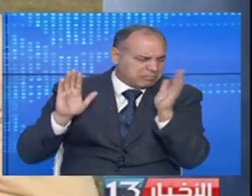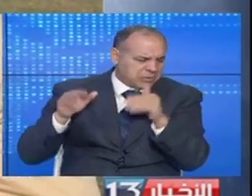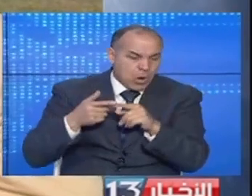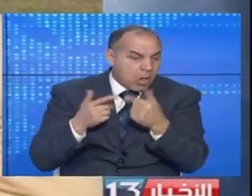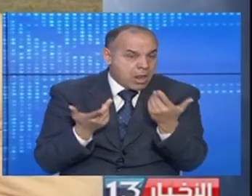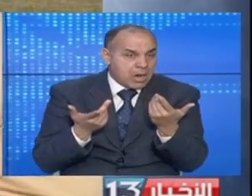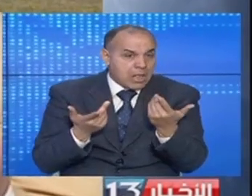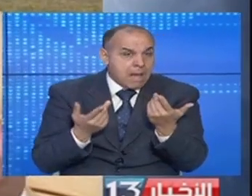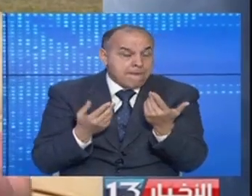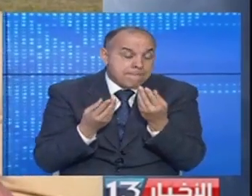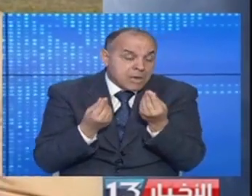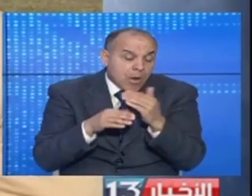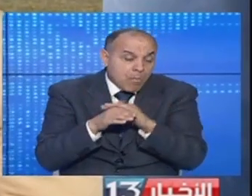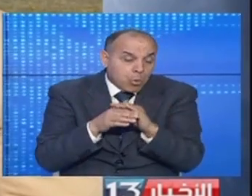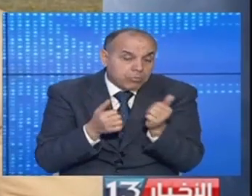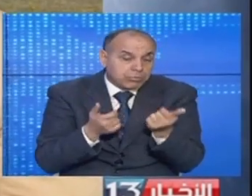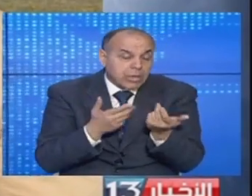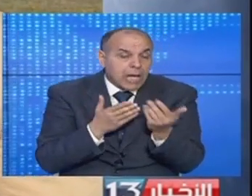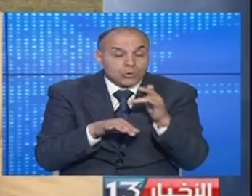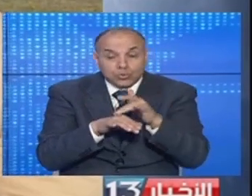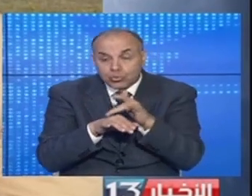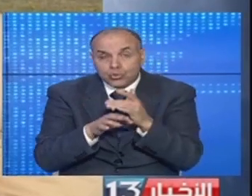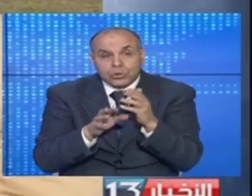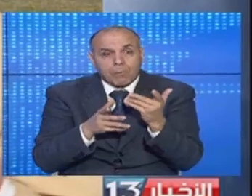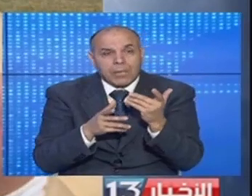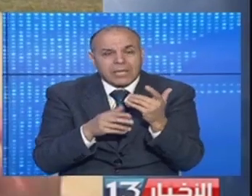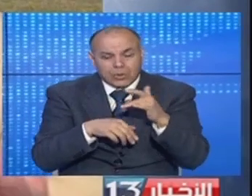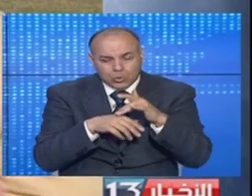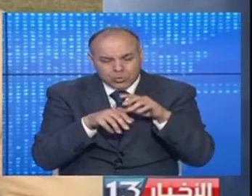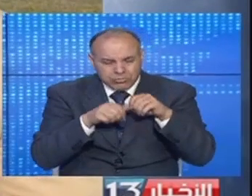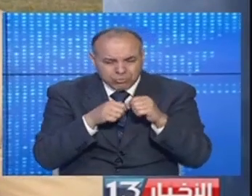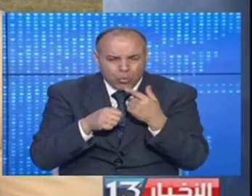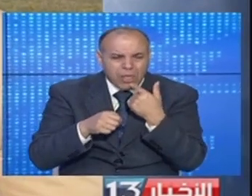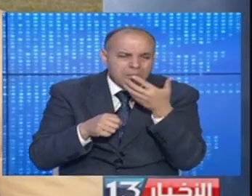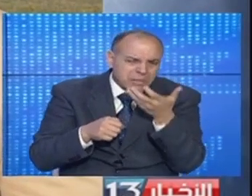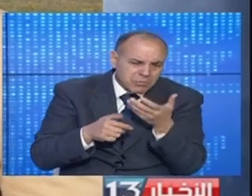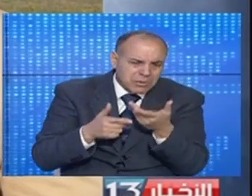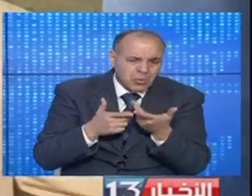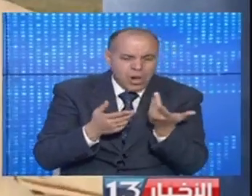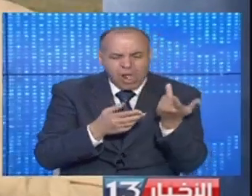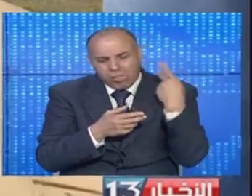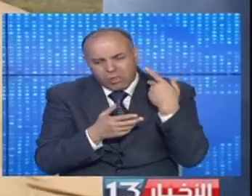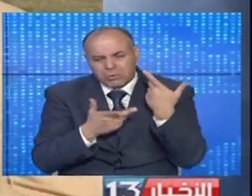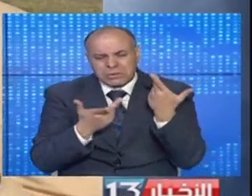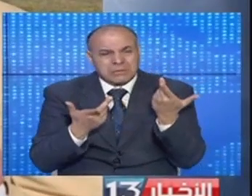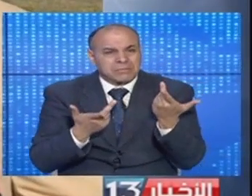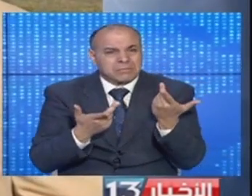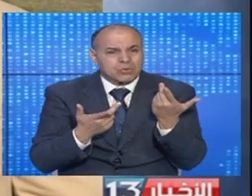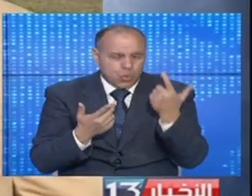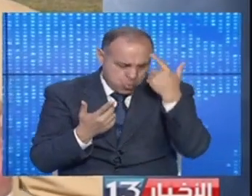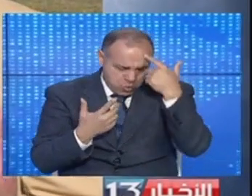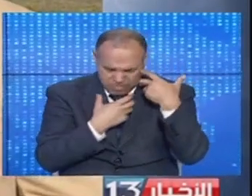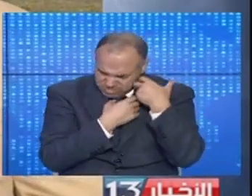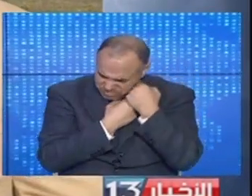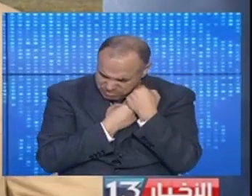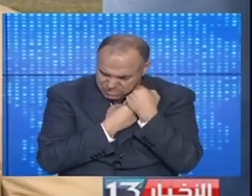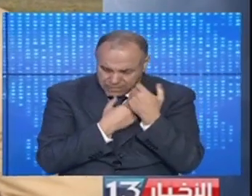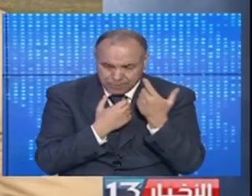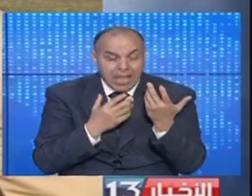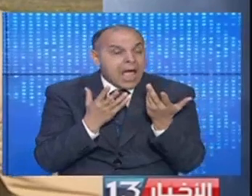اه توحي ان العبد الله يتعرض الى نوع م الاساءه او نوع من ال اه العنف صورته هو على روح الثوره